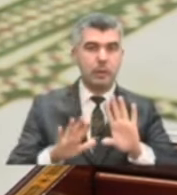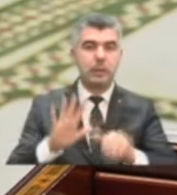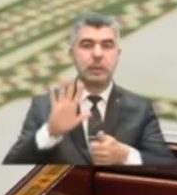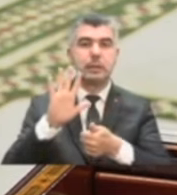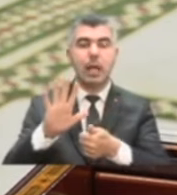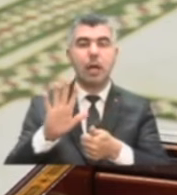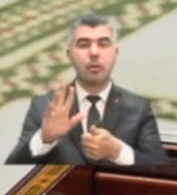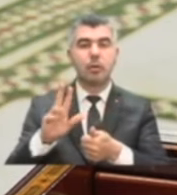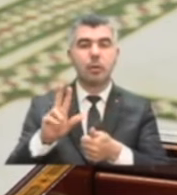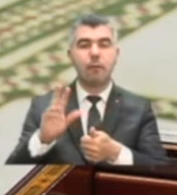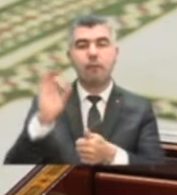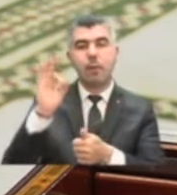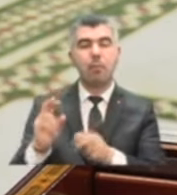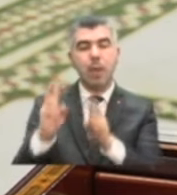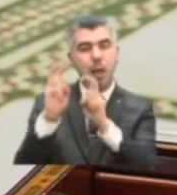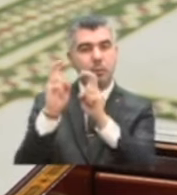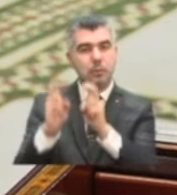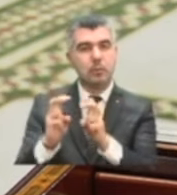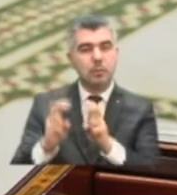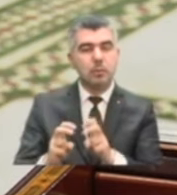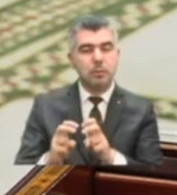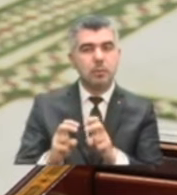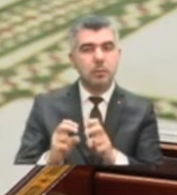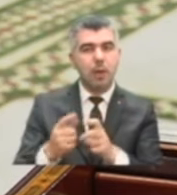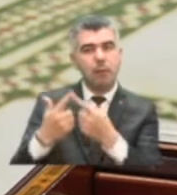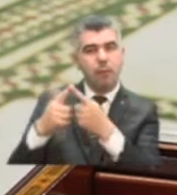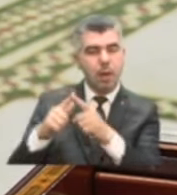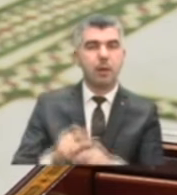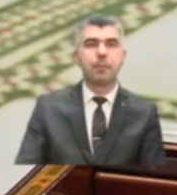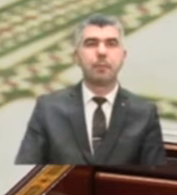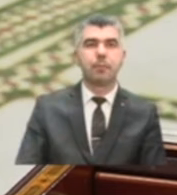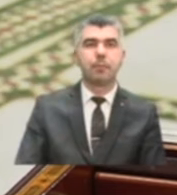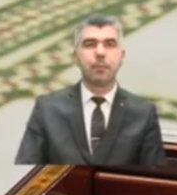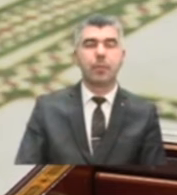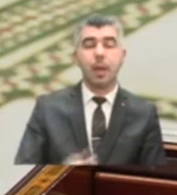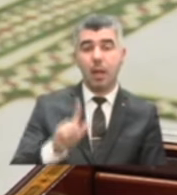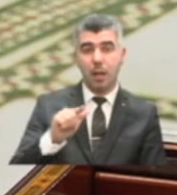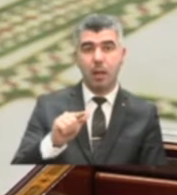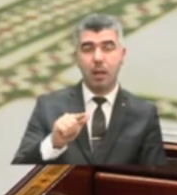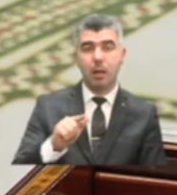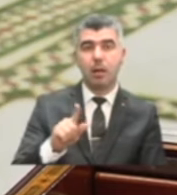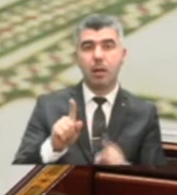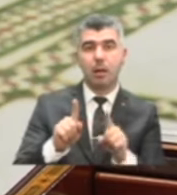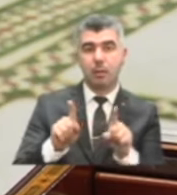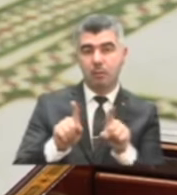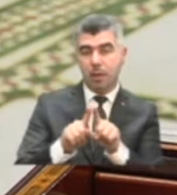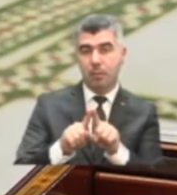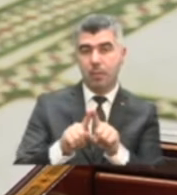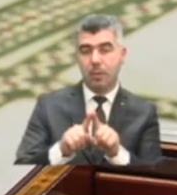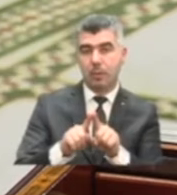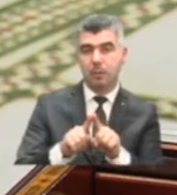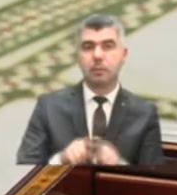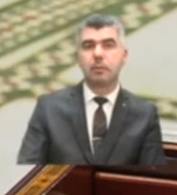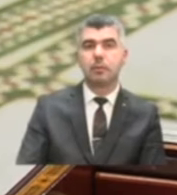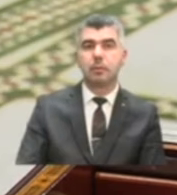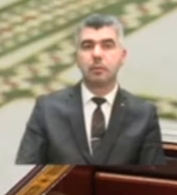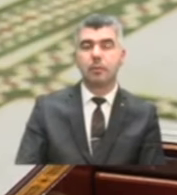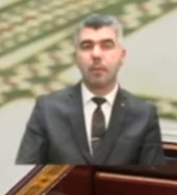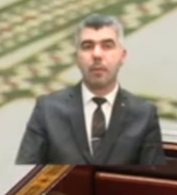ديال الانخفاض بالنسبة للمستعملين الآخرين. عليها قررنا ناخذوا واحد